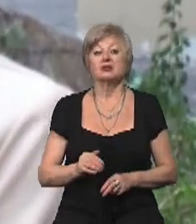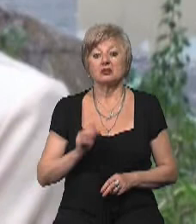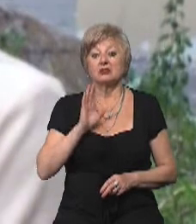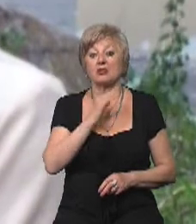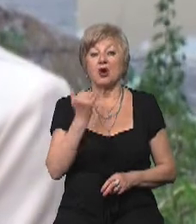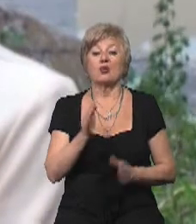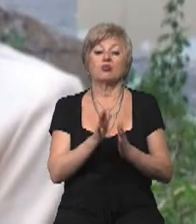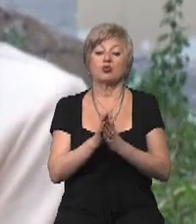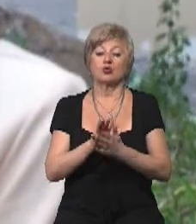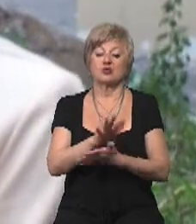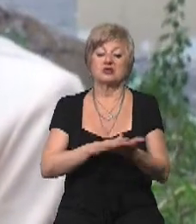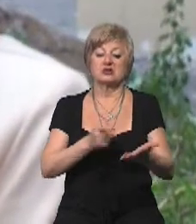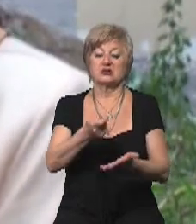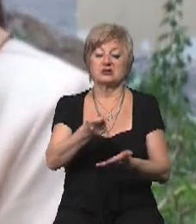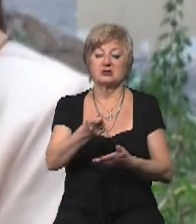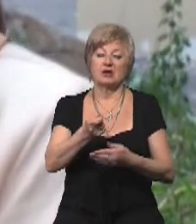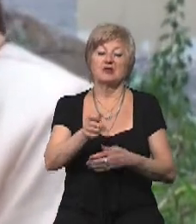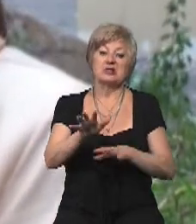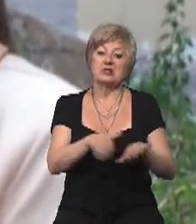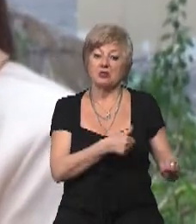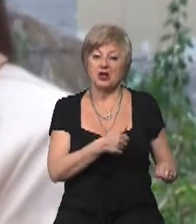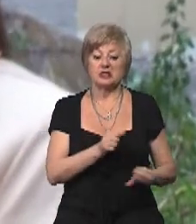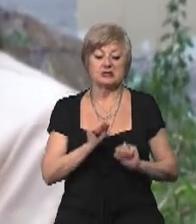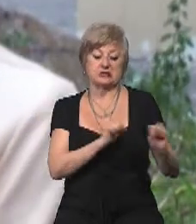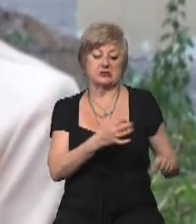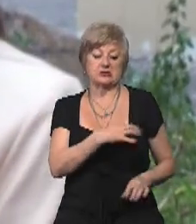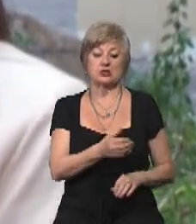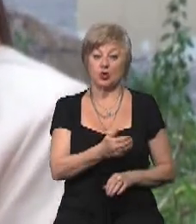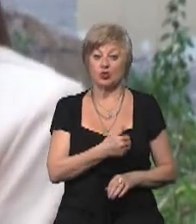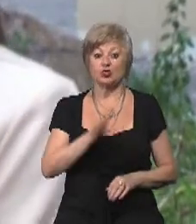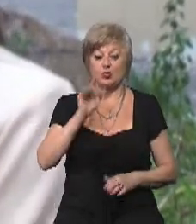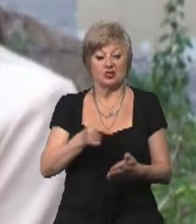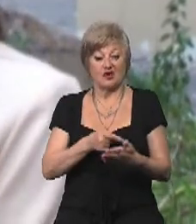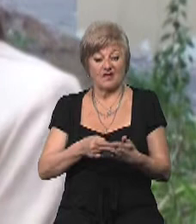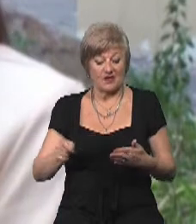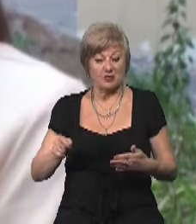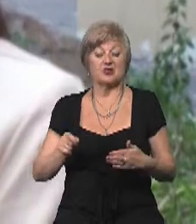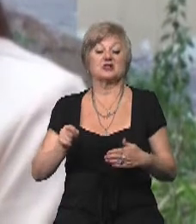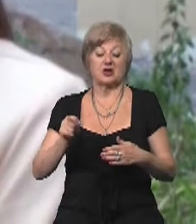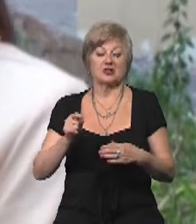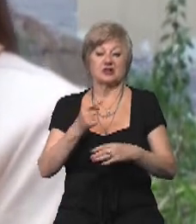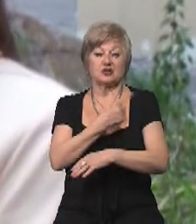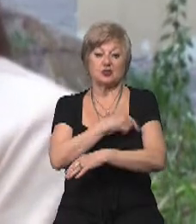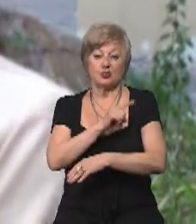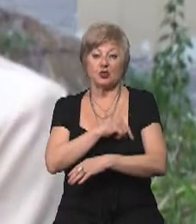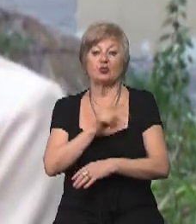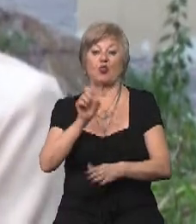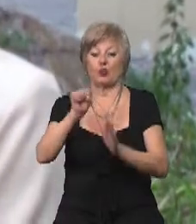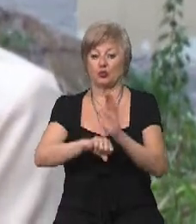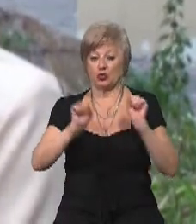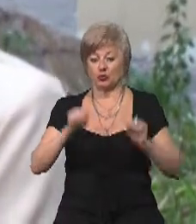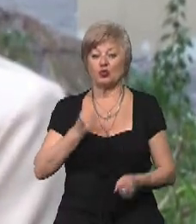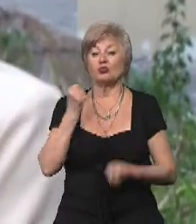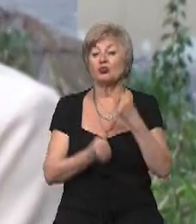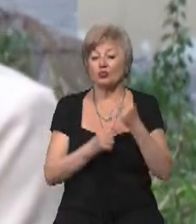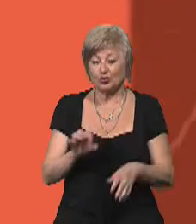просить забрати заяву, аби захистити сина. Настя боїться, що після виписки з лікарні її вб'ють, так як чоловік бив її неодноразово. Намагатимусь